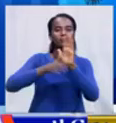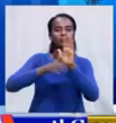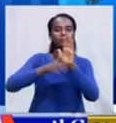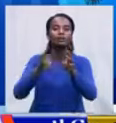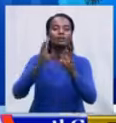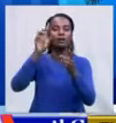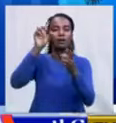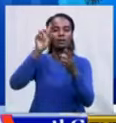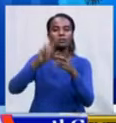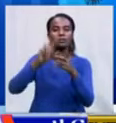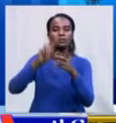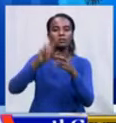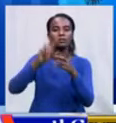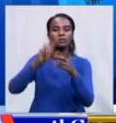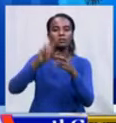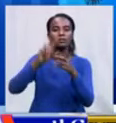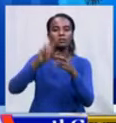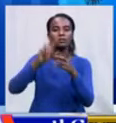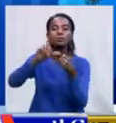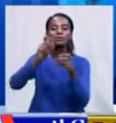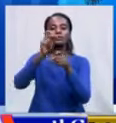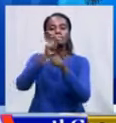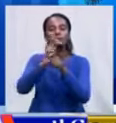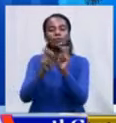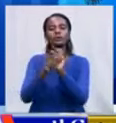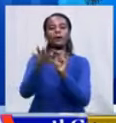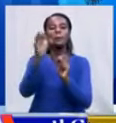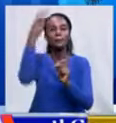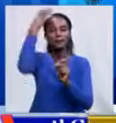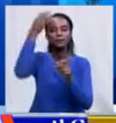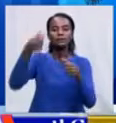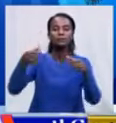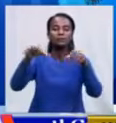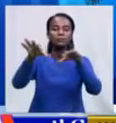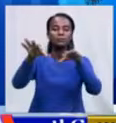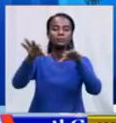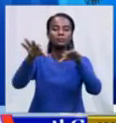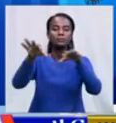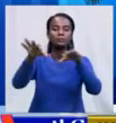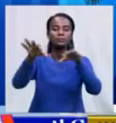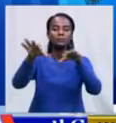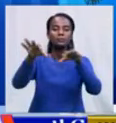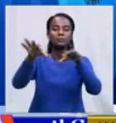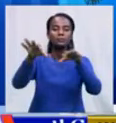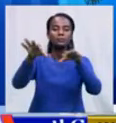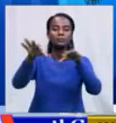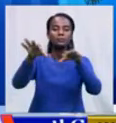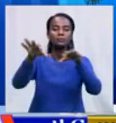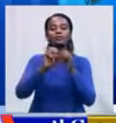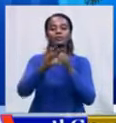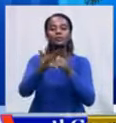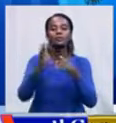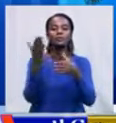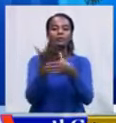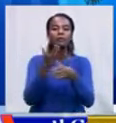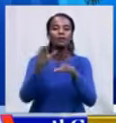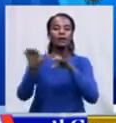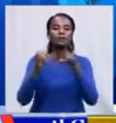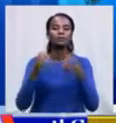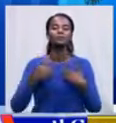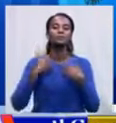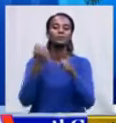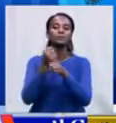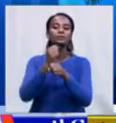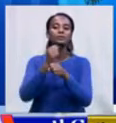አቅጣጫዎችን አስቀምጧል። በክልሉ በየደረጃው የሚገኙ የመንግስት መዋቅር አመራሮችም የቫይረሱን ስርጭት ለመከላከል ያከናወኑት ስላለው ስራ